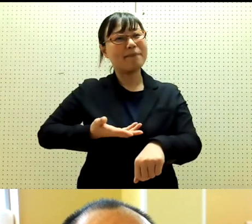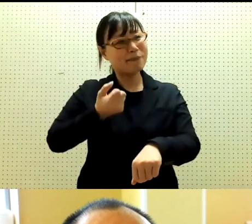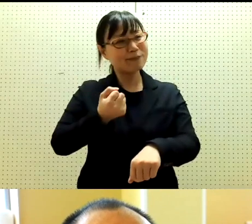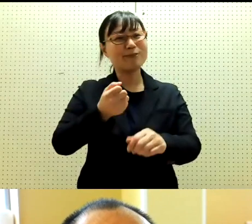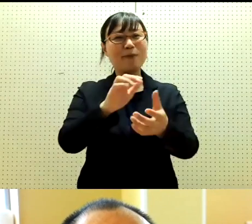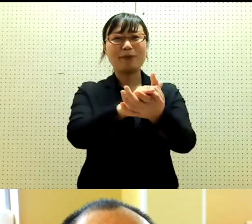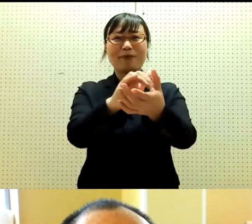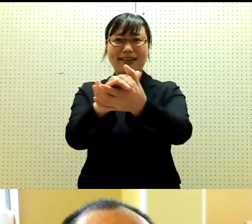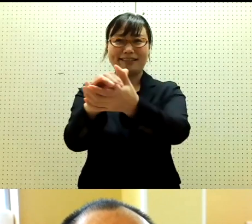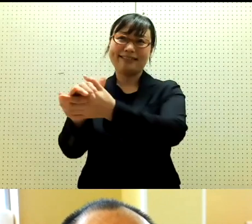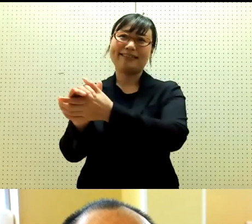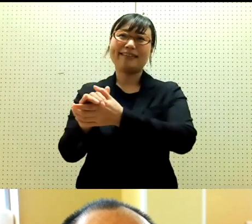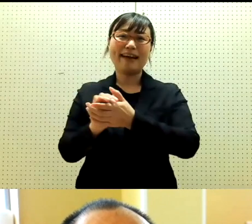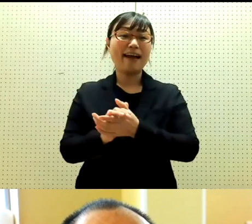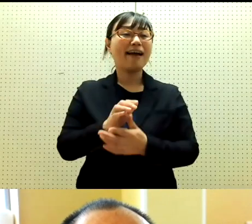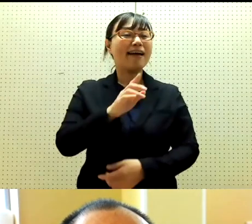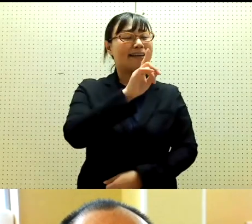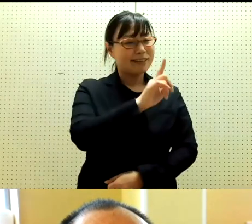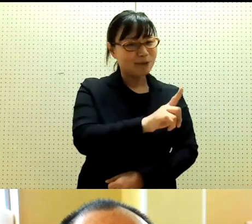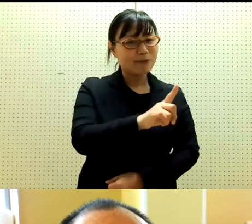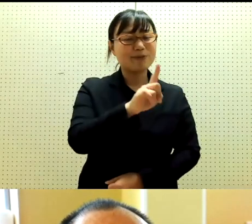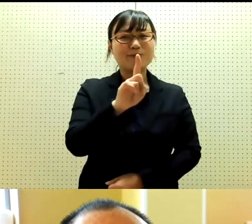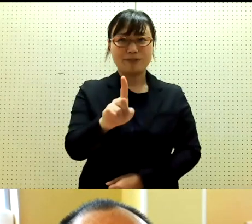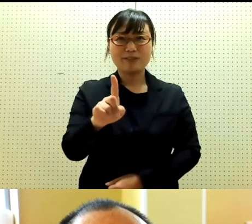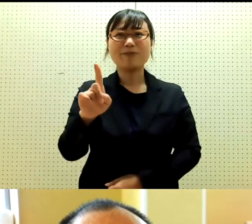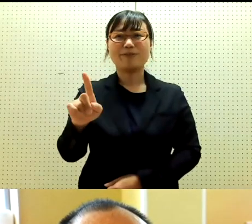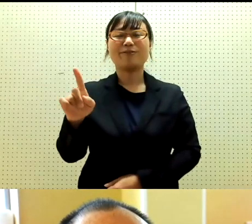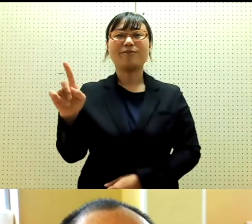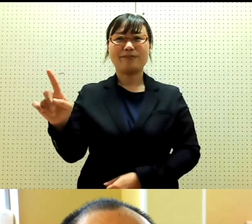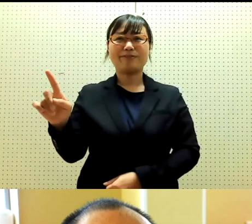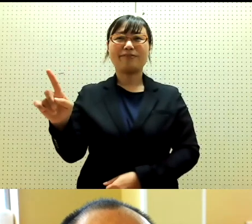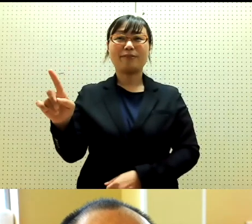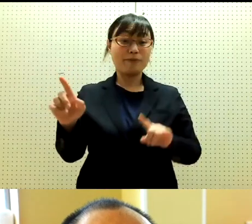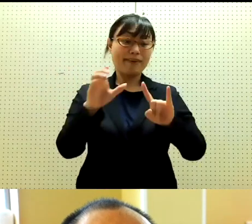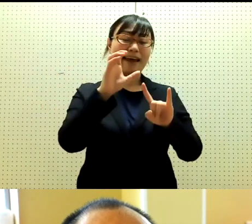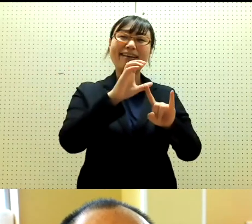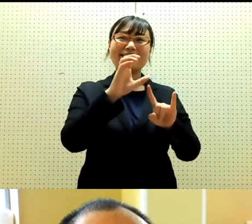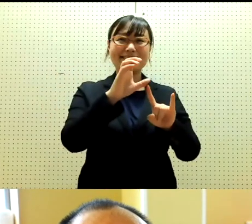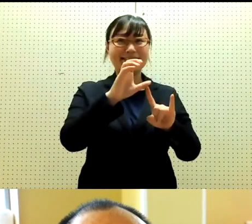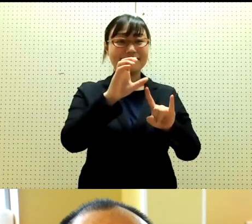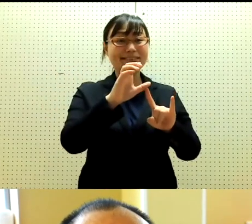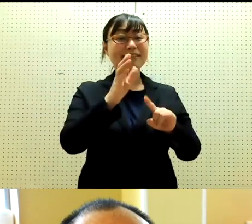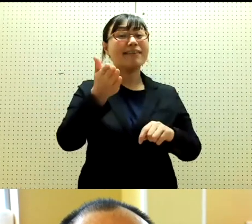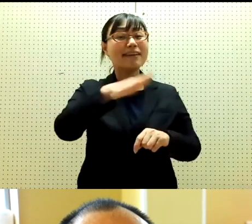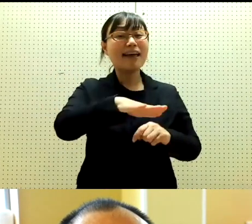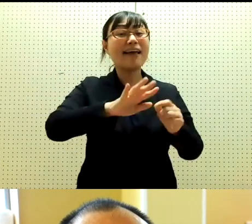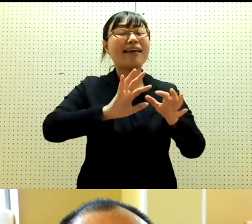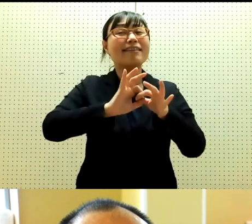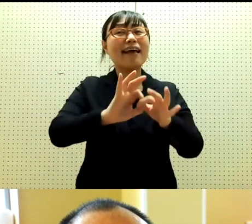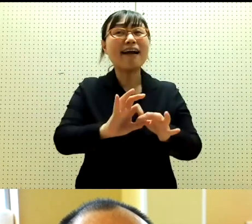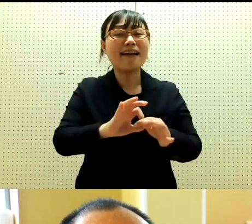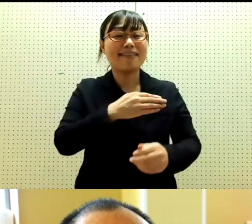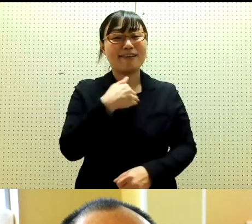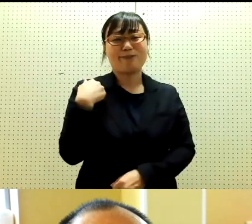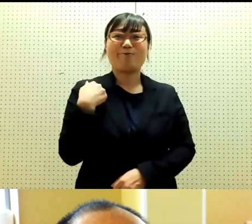こうやって一つ一つこう ICT があってこその